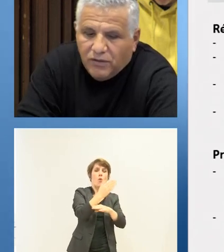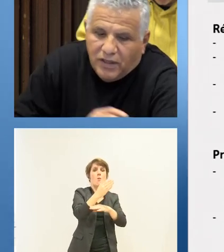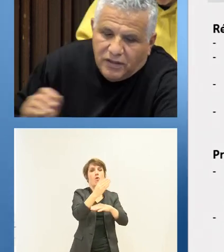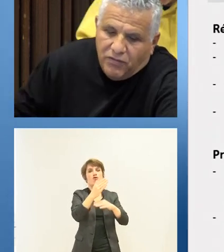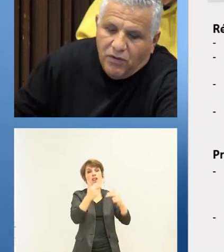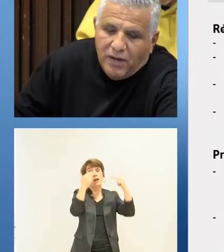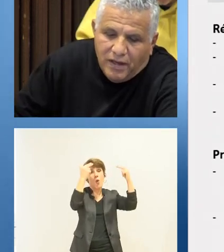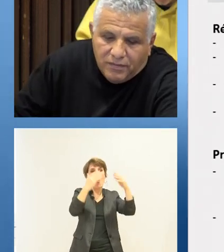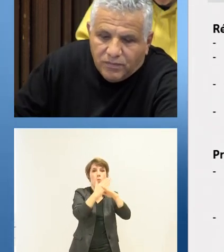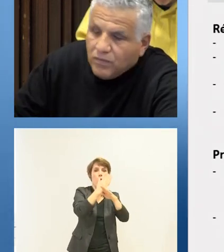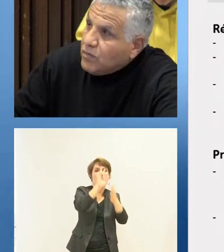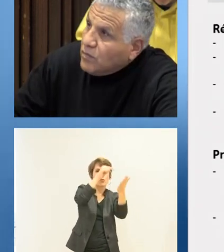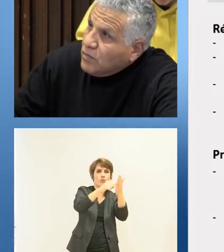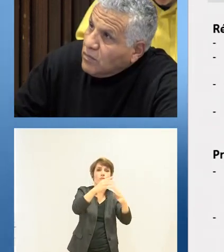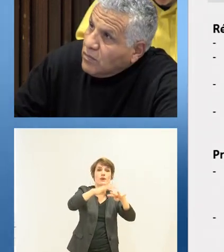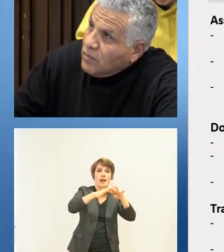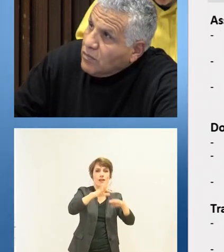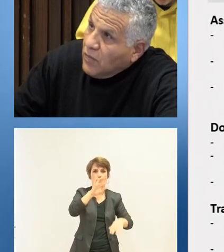au sein du quartier flaubert